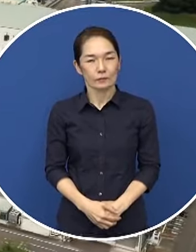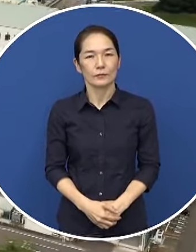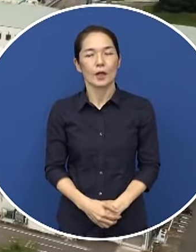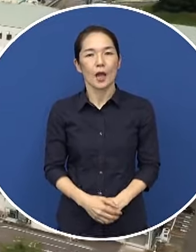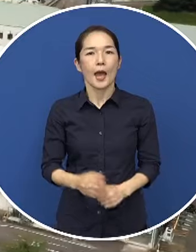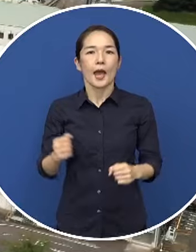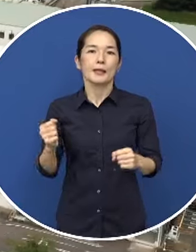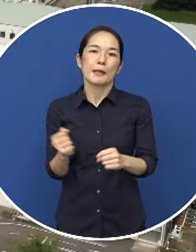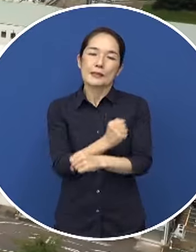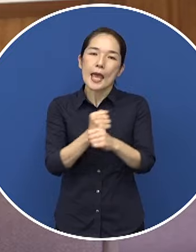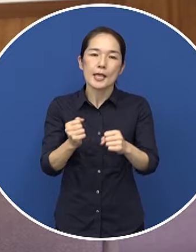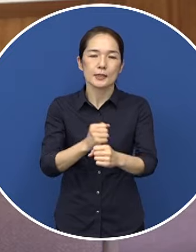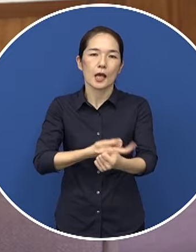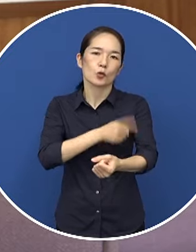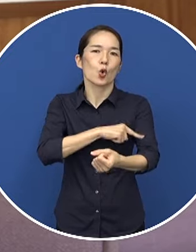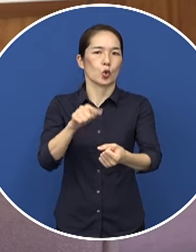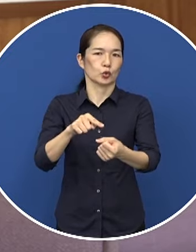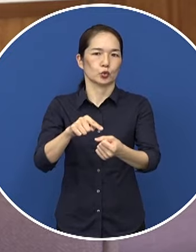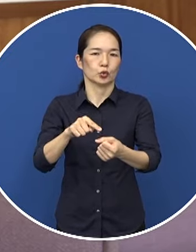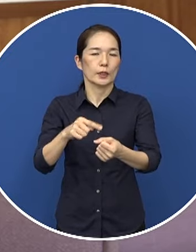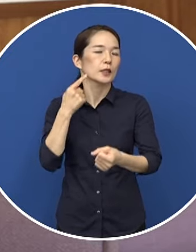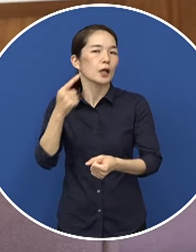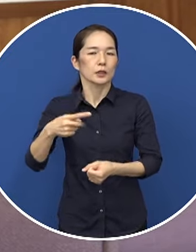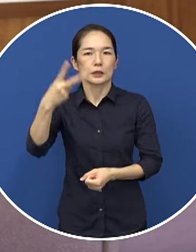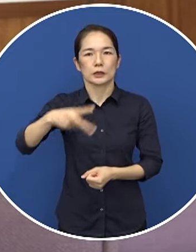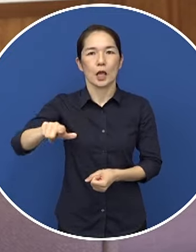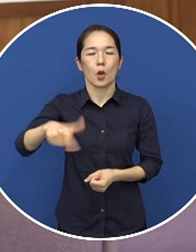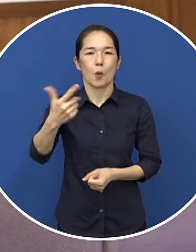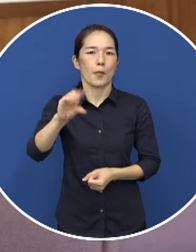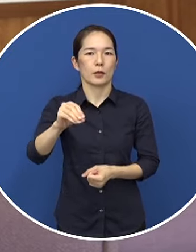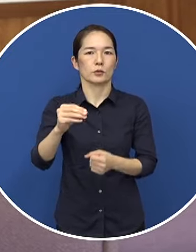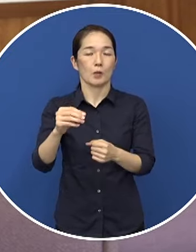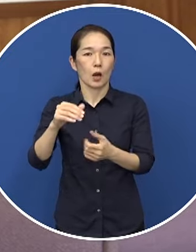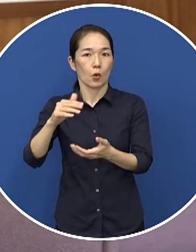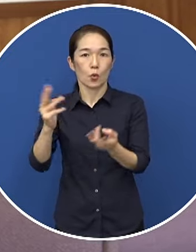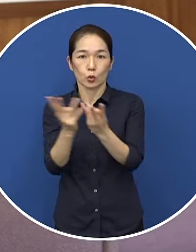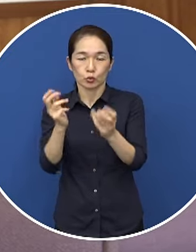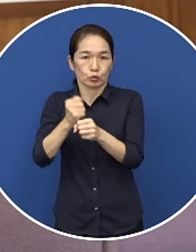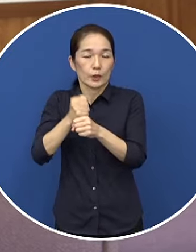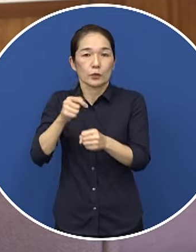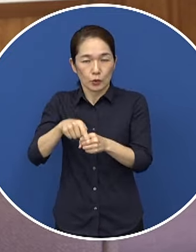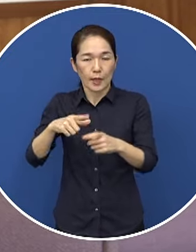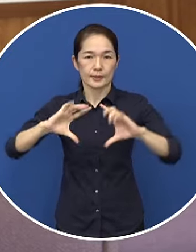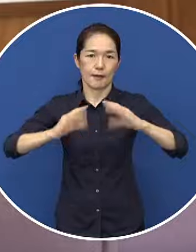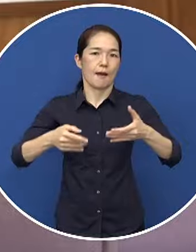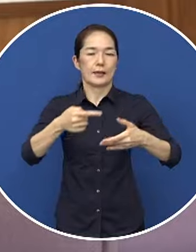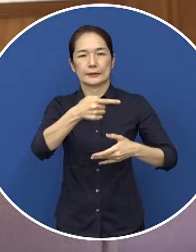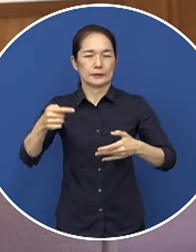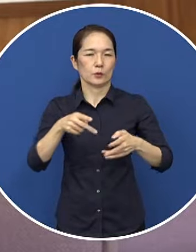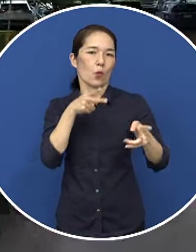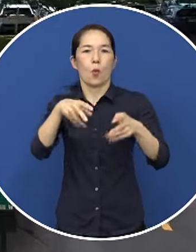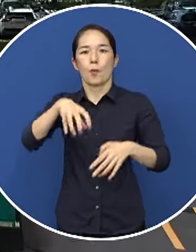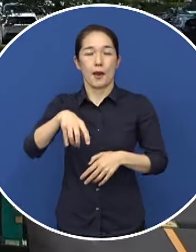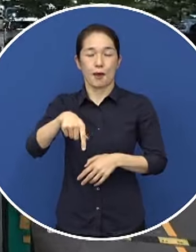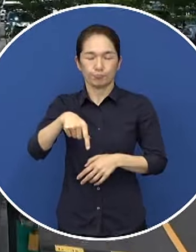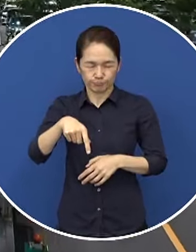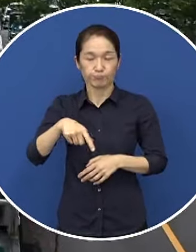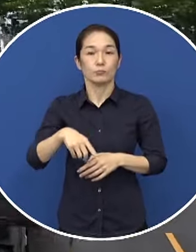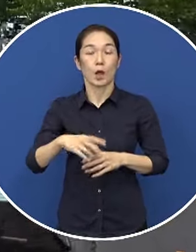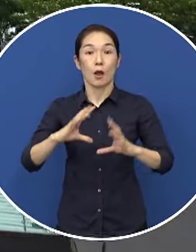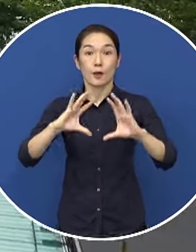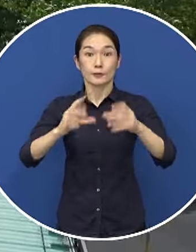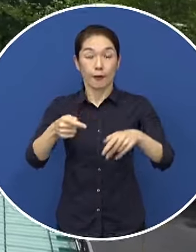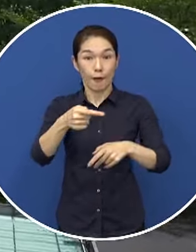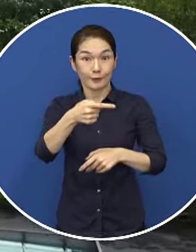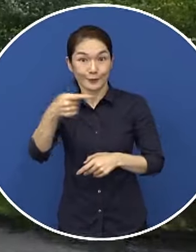生産能力ですね、月産2600万個、ここ世界一の、工場になります。はい。 世